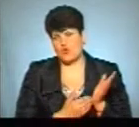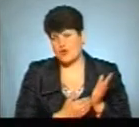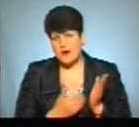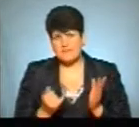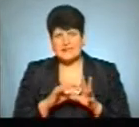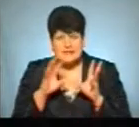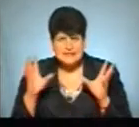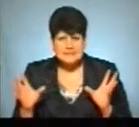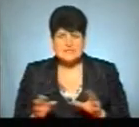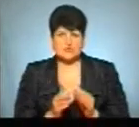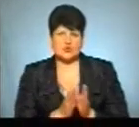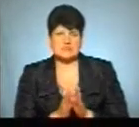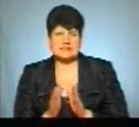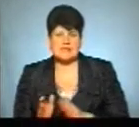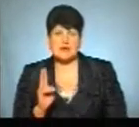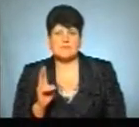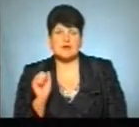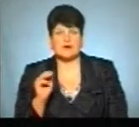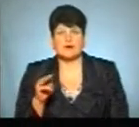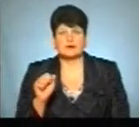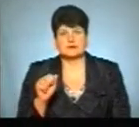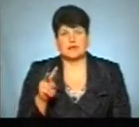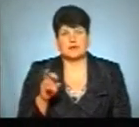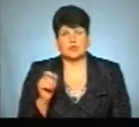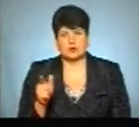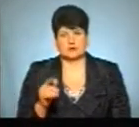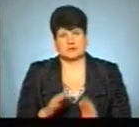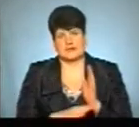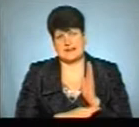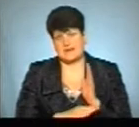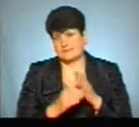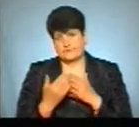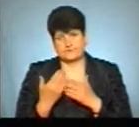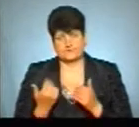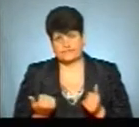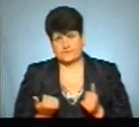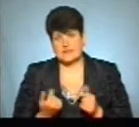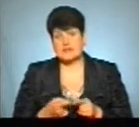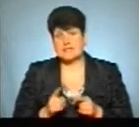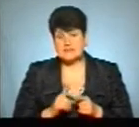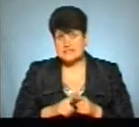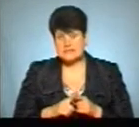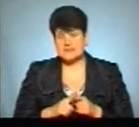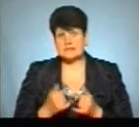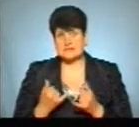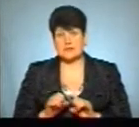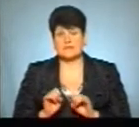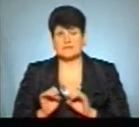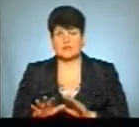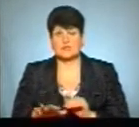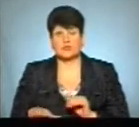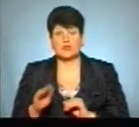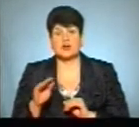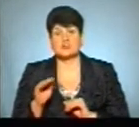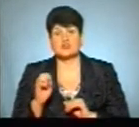цілісної системи і каталогу паспортизації дерев. Здається, це функція віднесена зараз на території ЖЕКів,